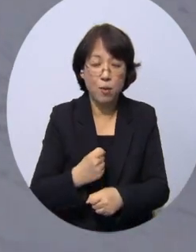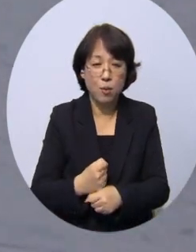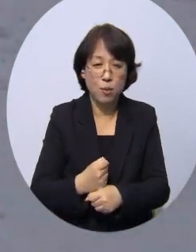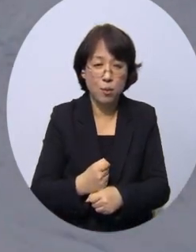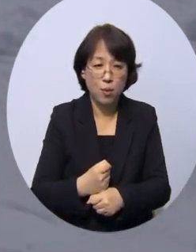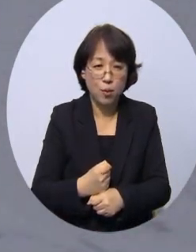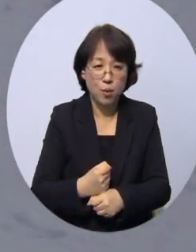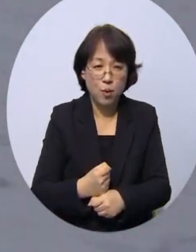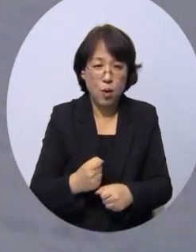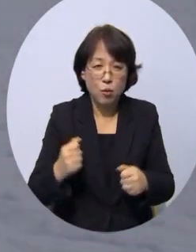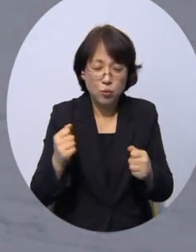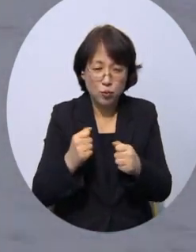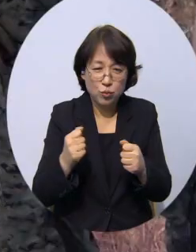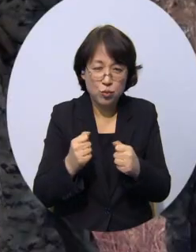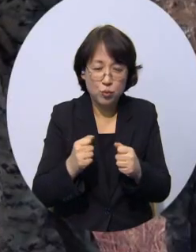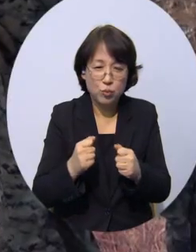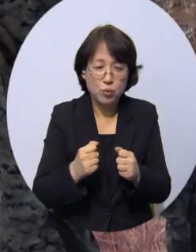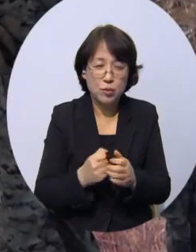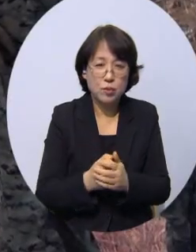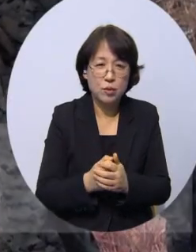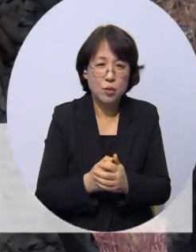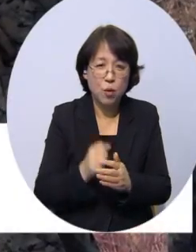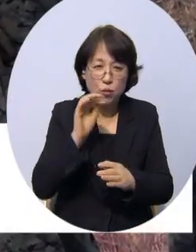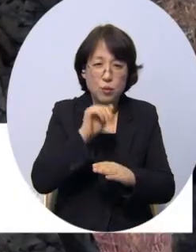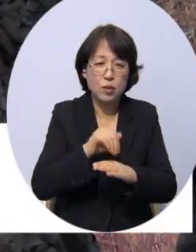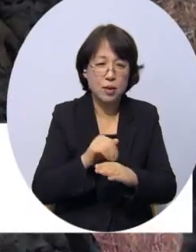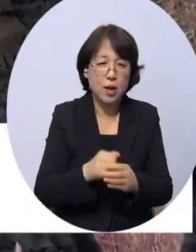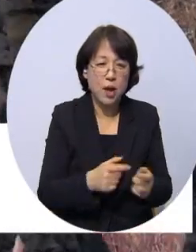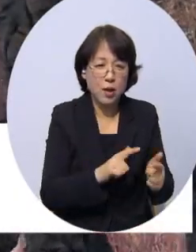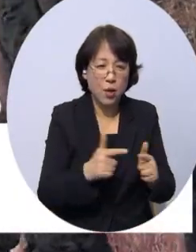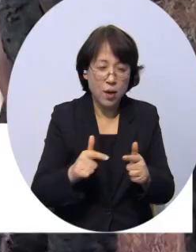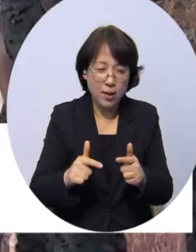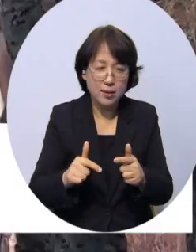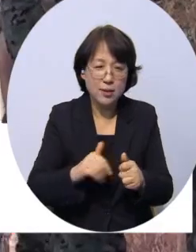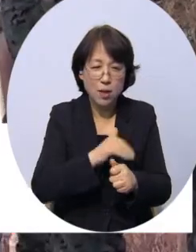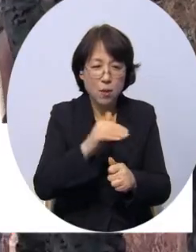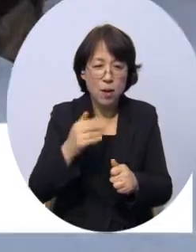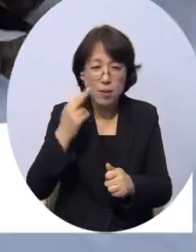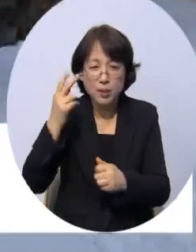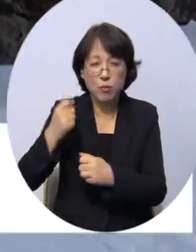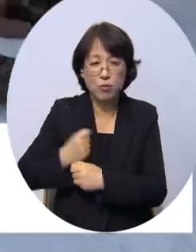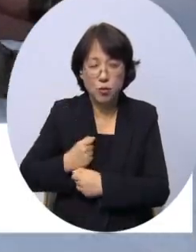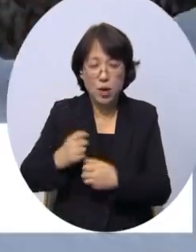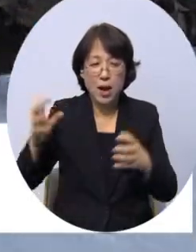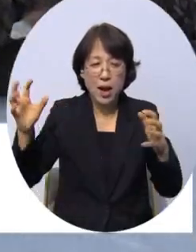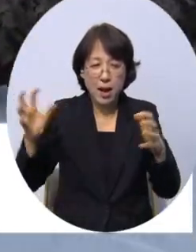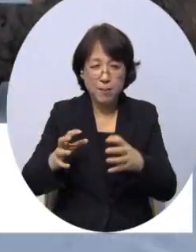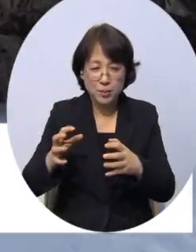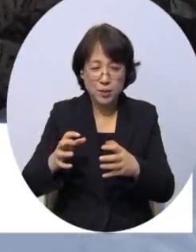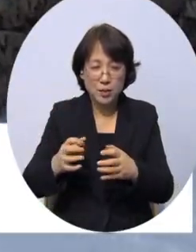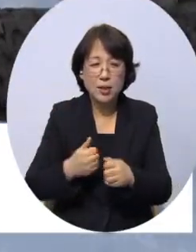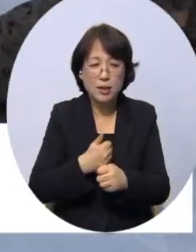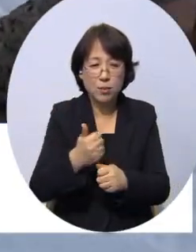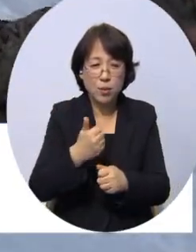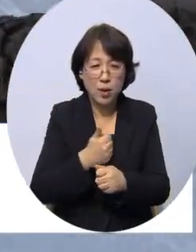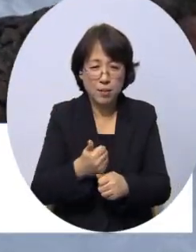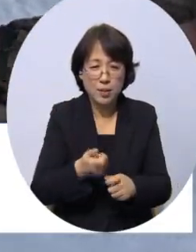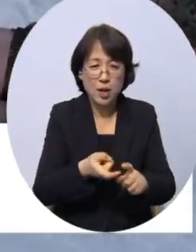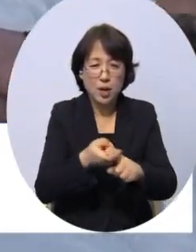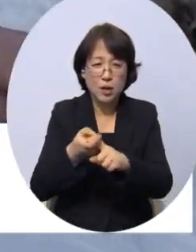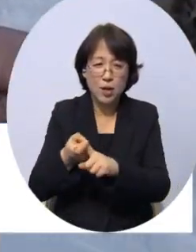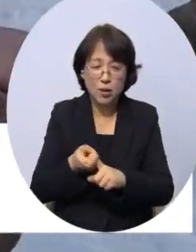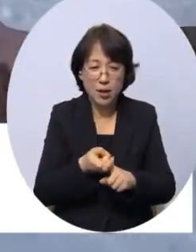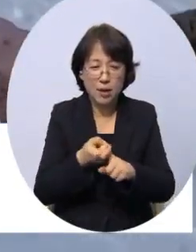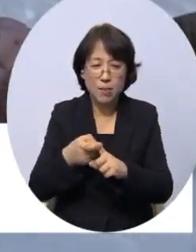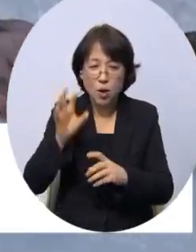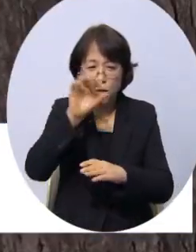훈련이 이루어졌습니다. 다양한 돌발 상황을 미군과 함께 힘을 합쳐 극복하면서 연합작전 수행 능력의